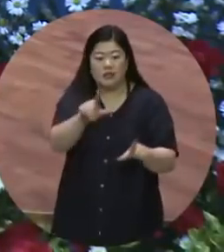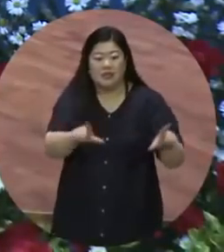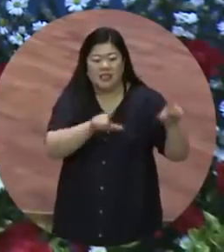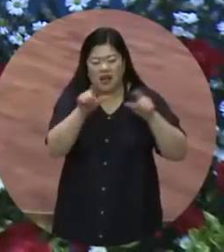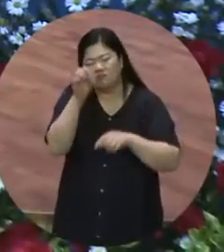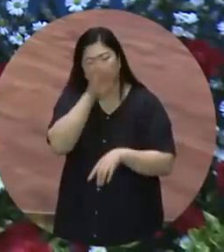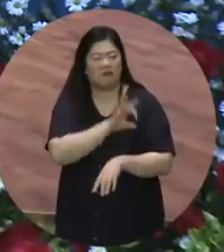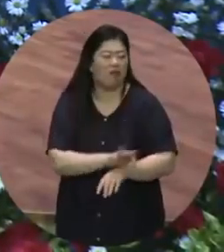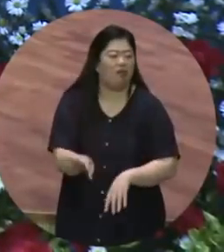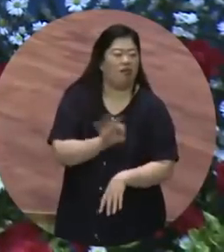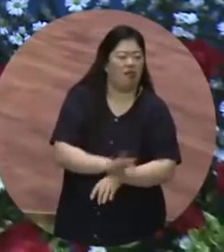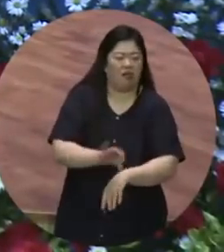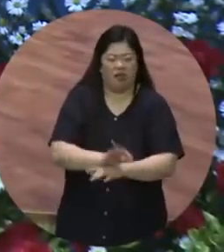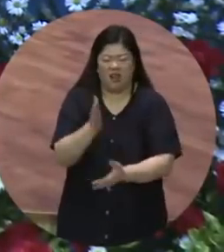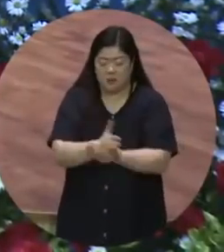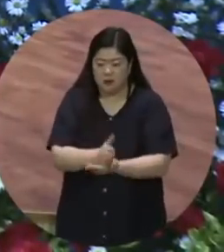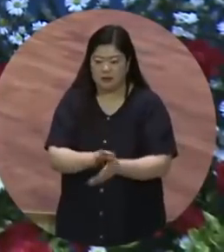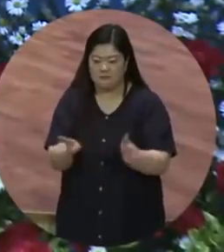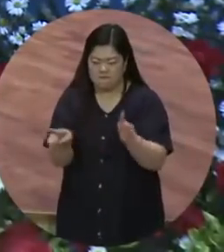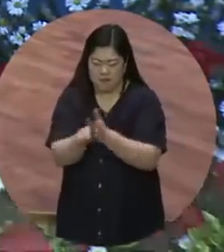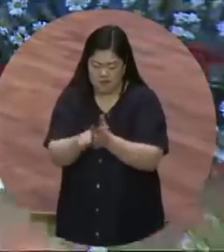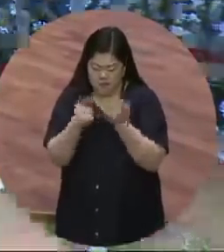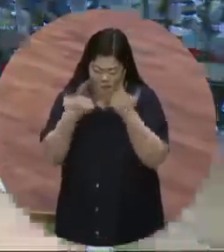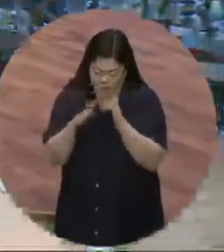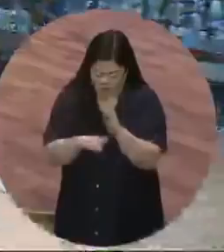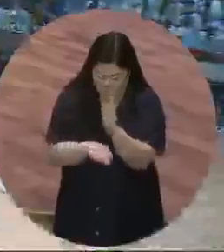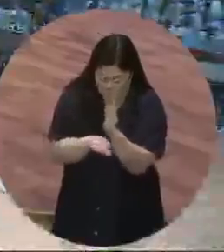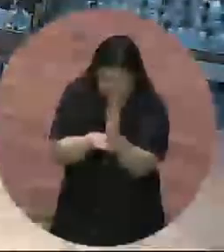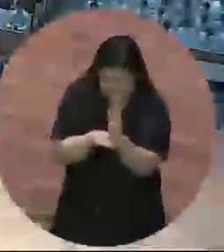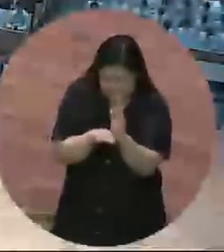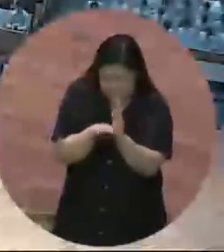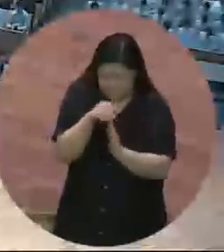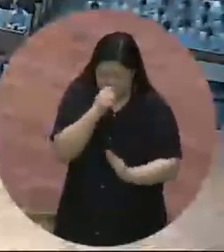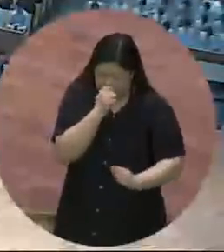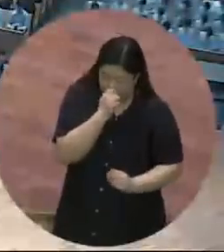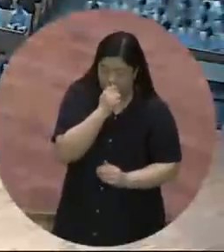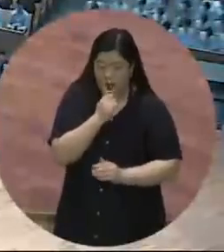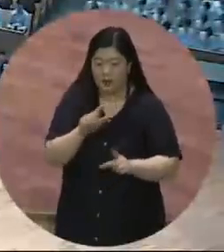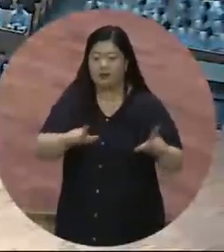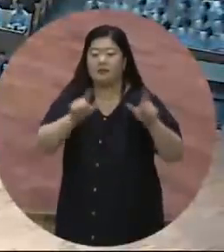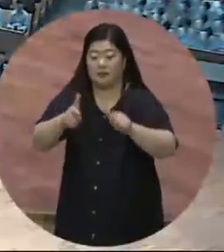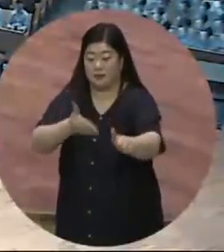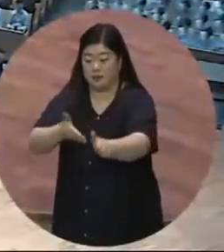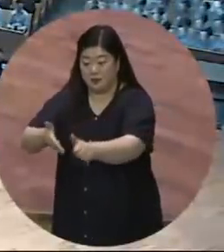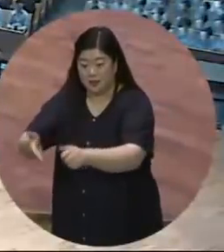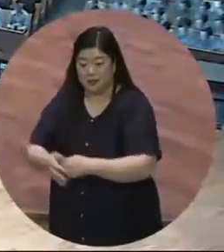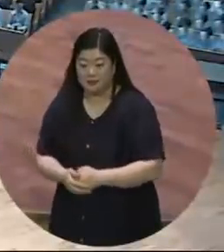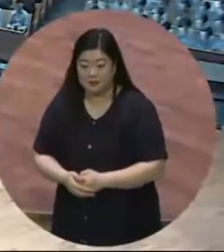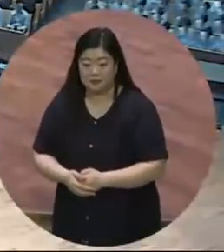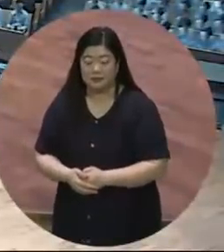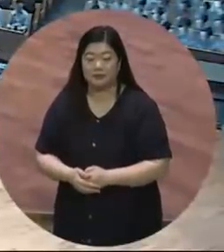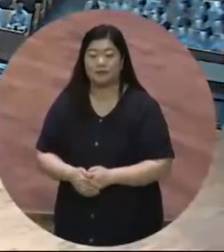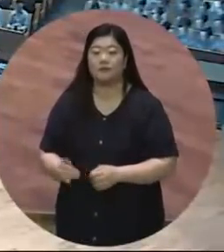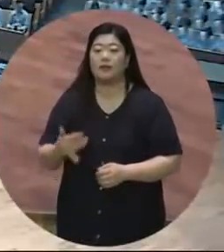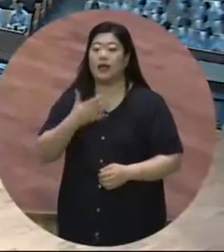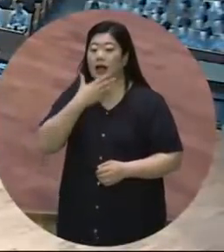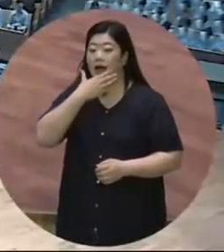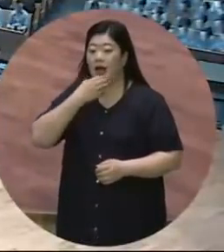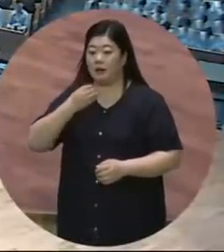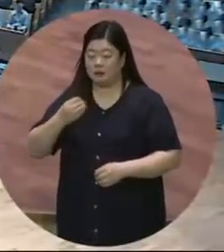바랍니다. 자, 11절 봅니다. 아브라함이 죽은 후에 하나님이 그의 아들 이삭에게 복을 주셨고,